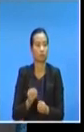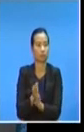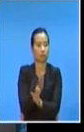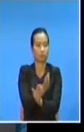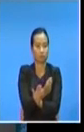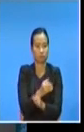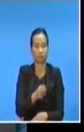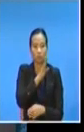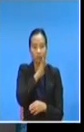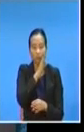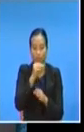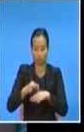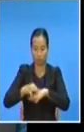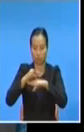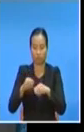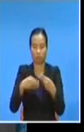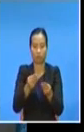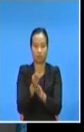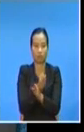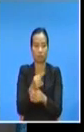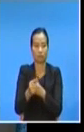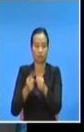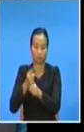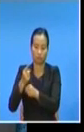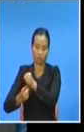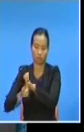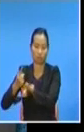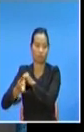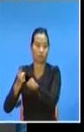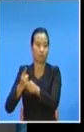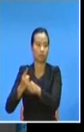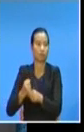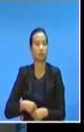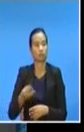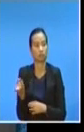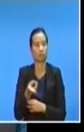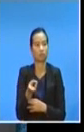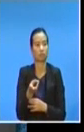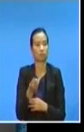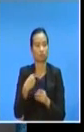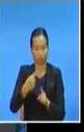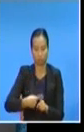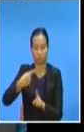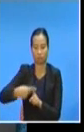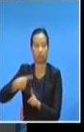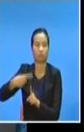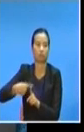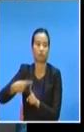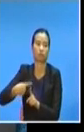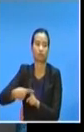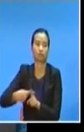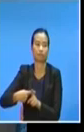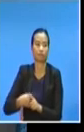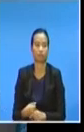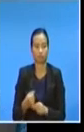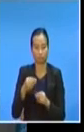แล้วเมื่อแต่งตั้งทีละปีมันก็จะห่างกันเป็นปีมีน้อยมากที่จะห่างกันเป็นช่วงเดือนที่จะมี